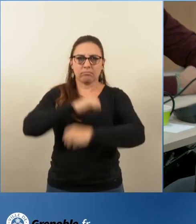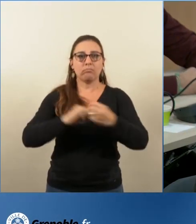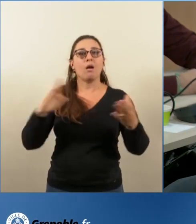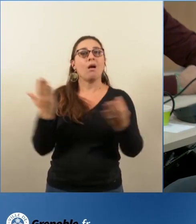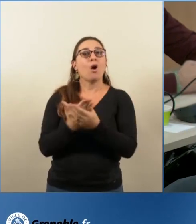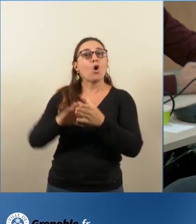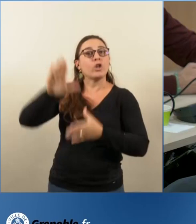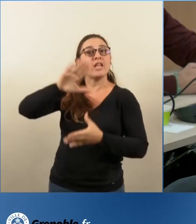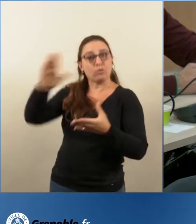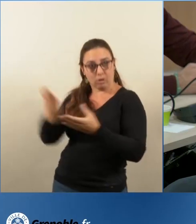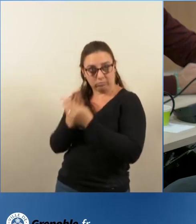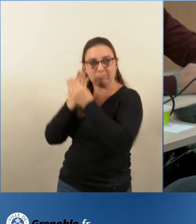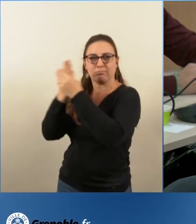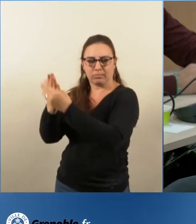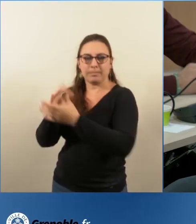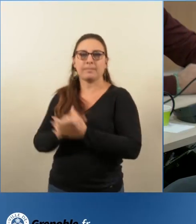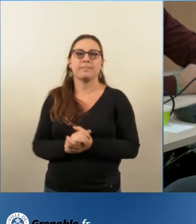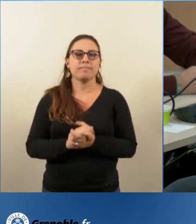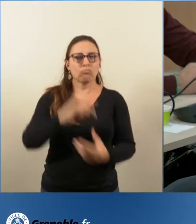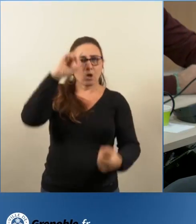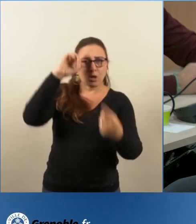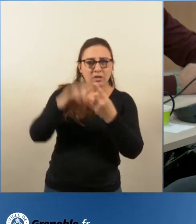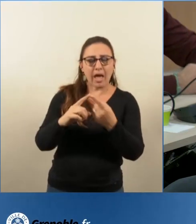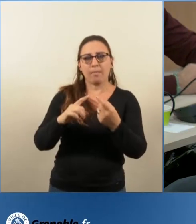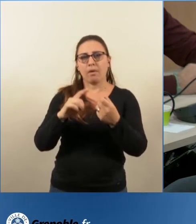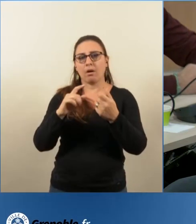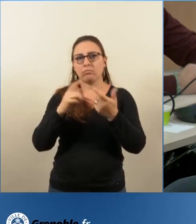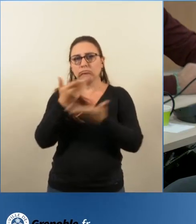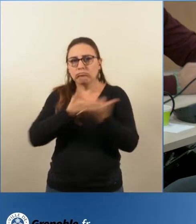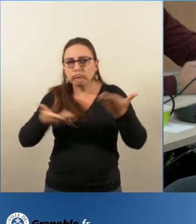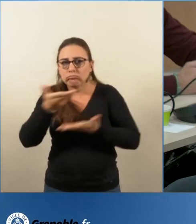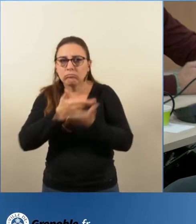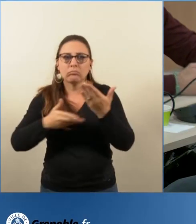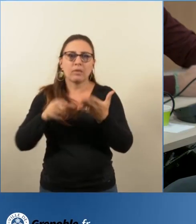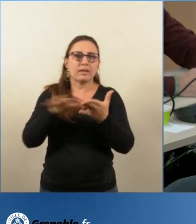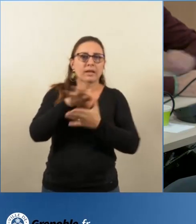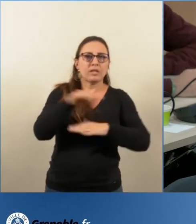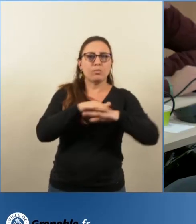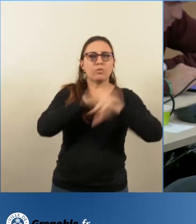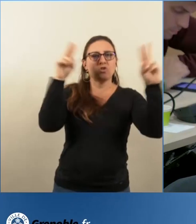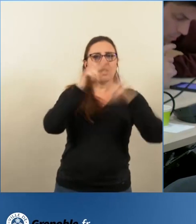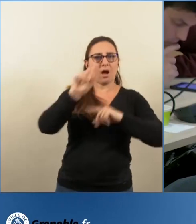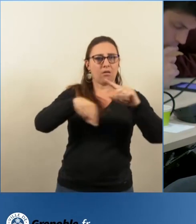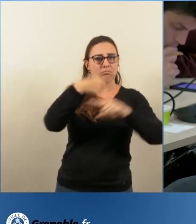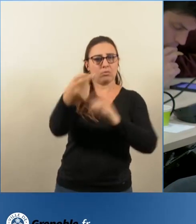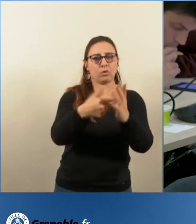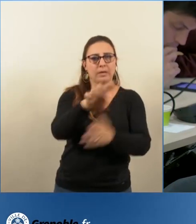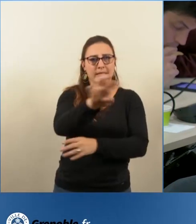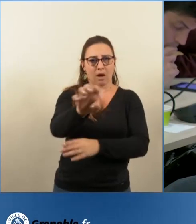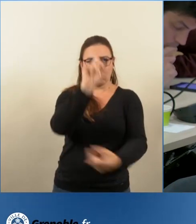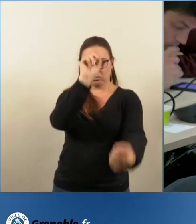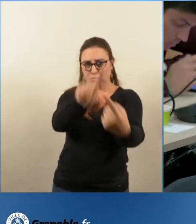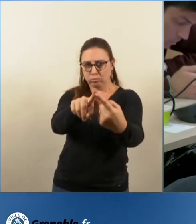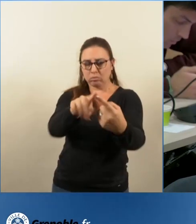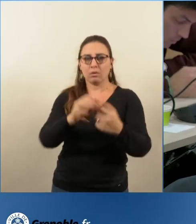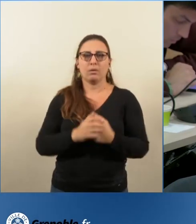et qui traite de sujets comme une stratégie politique générale à l'horizon 2040 pour